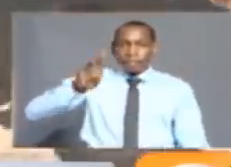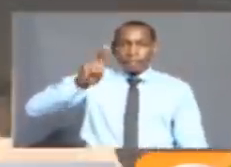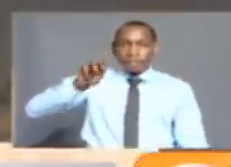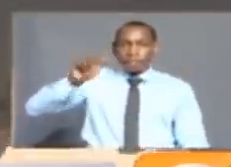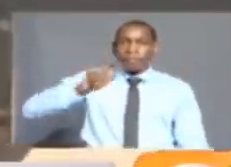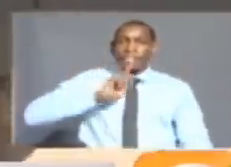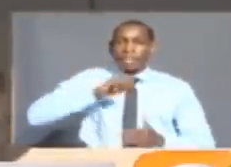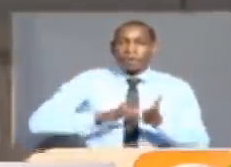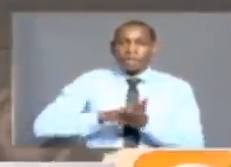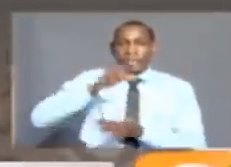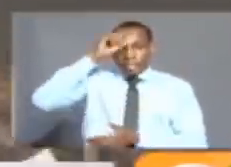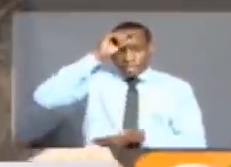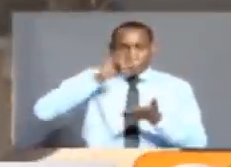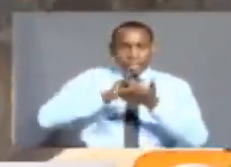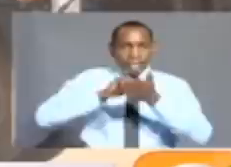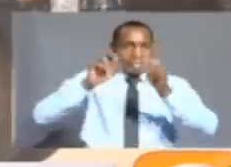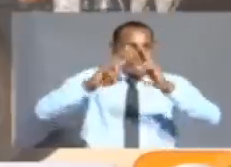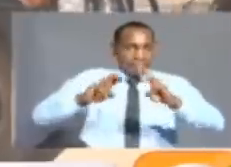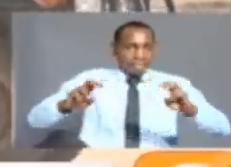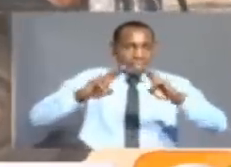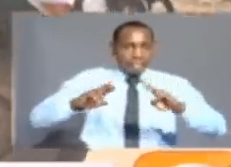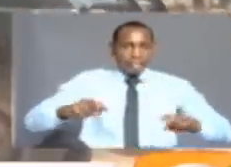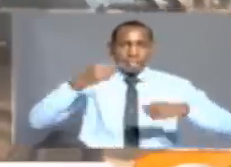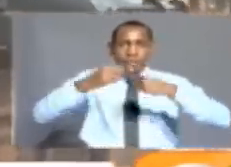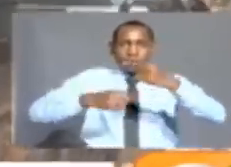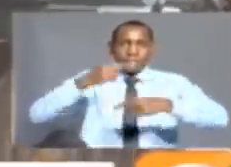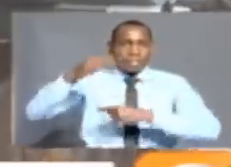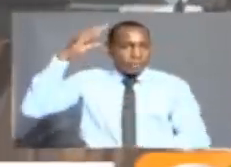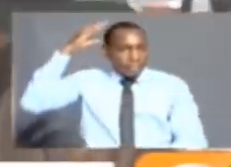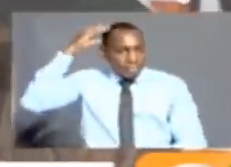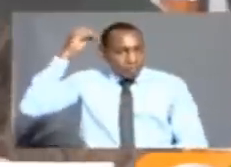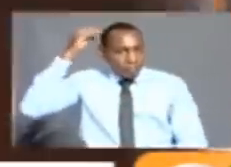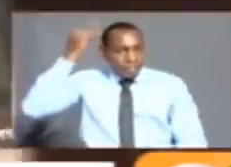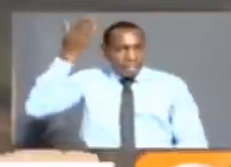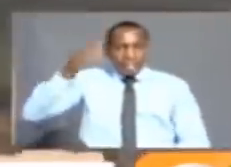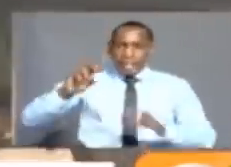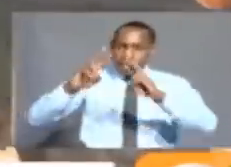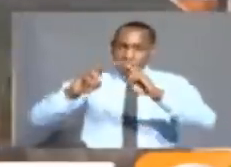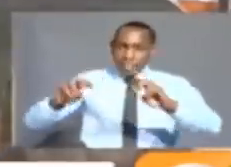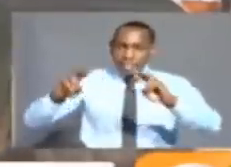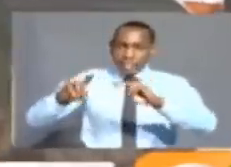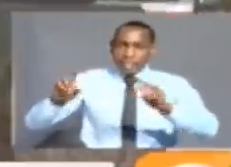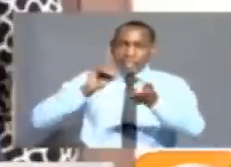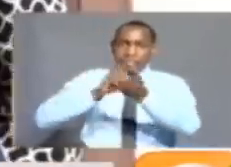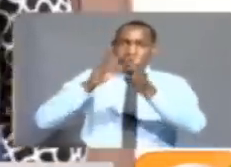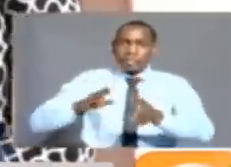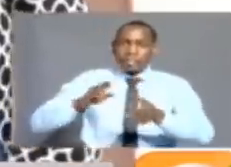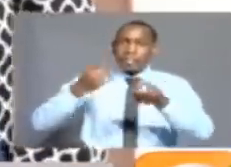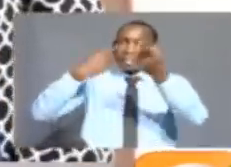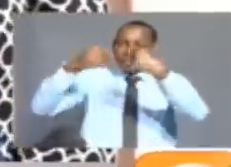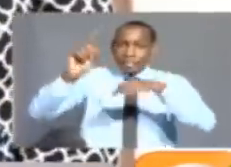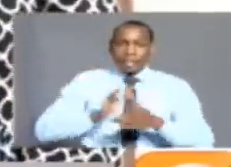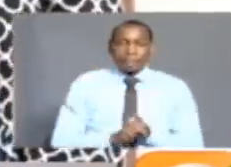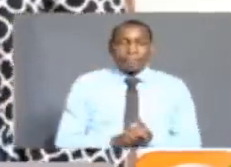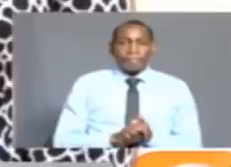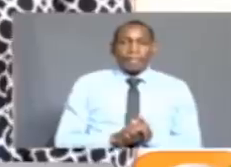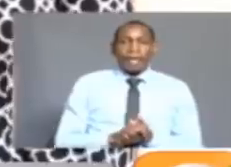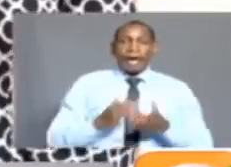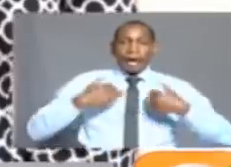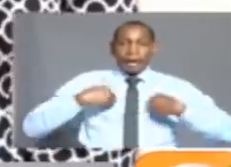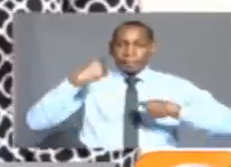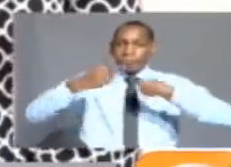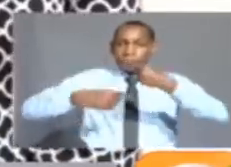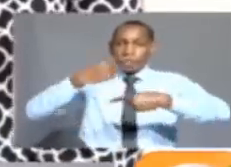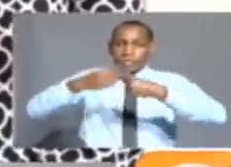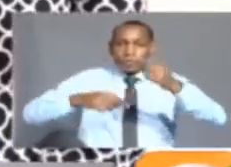amedokeza imani ya serikali kuwa operesheni inayoendelea nchini Somalia kuwasaka madaktari hao itafua dafu. There is an ongoing operation